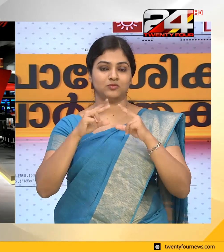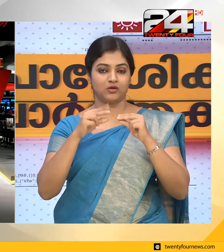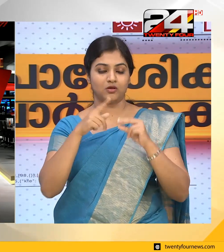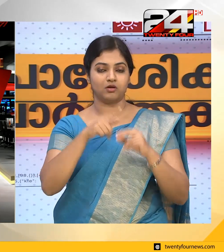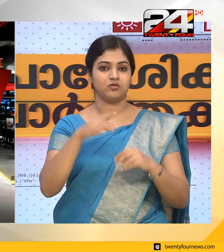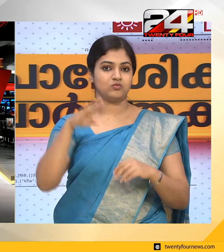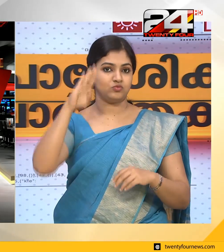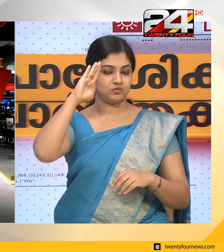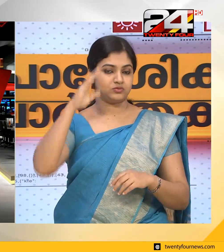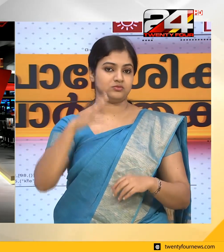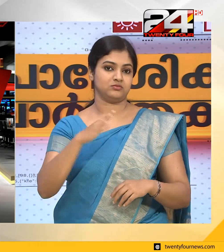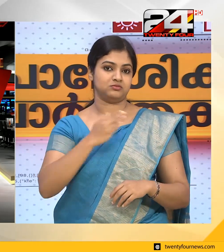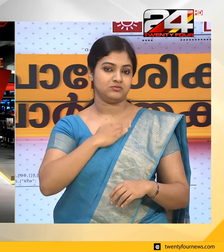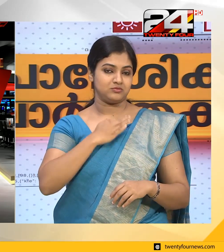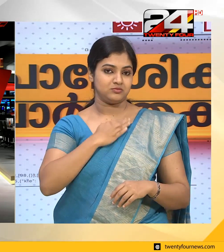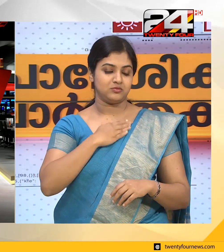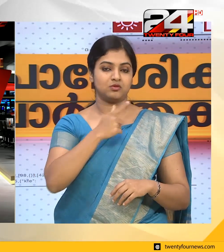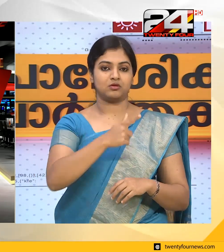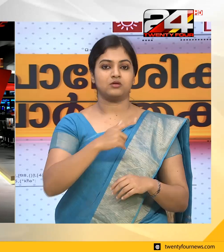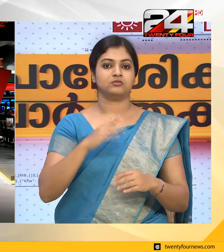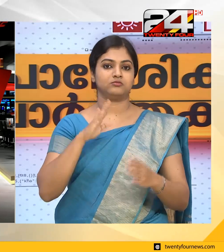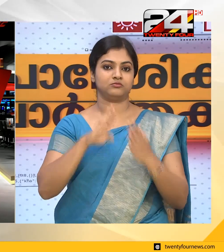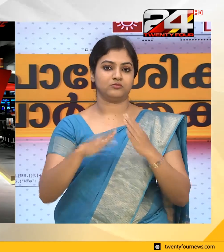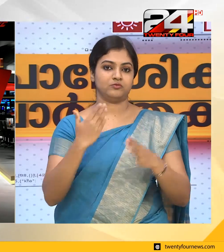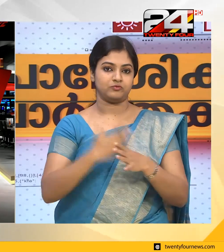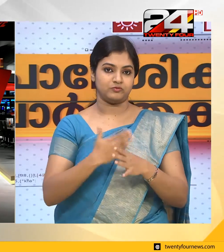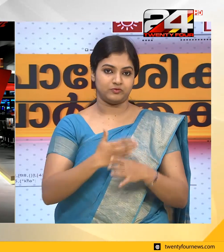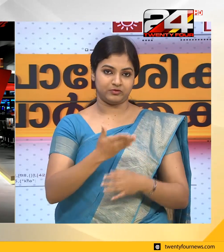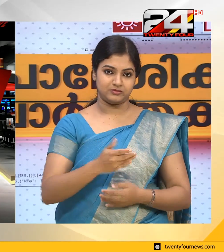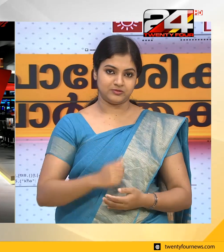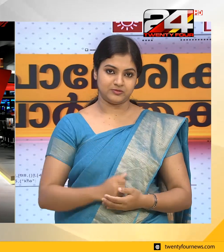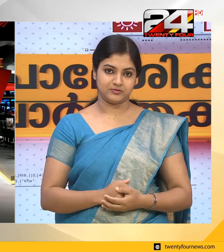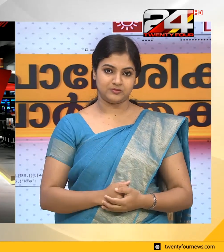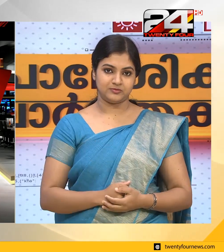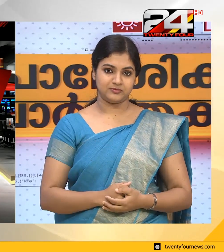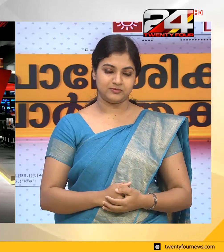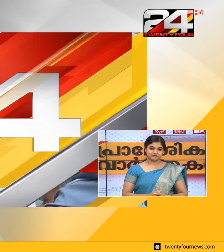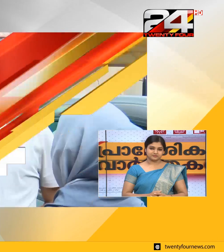പോലീസിനെ സമീപിച്ച പെൺകുട്ടിയെ അവഹേളിച്ചതായും പരാതി.